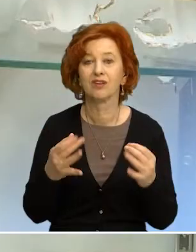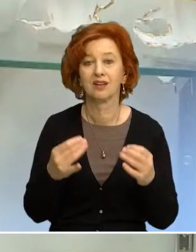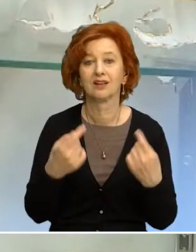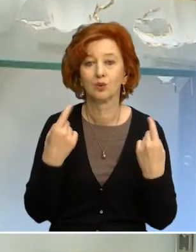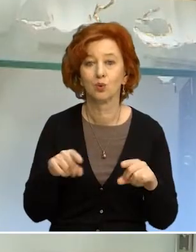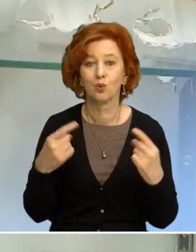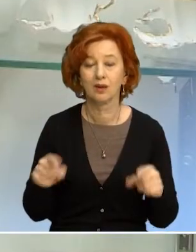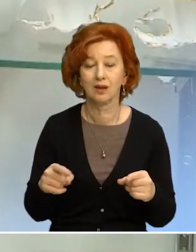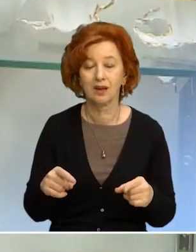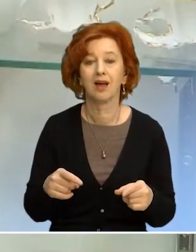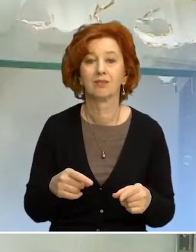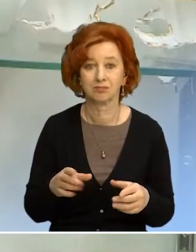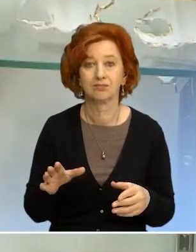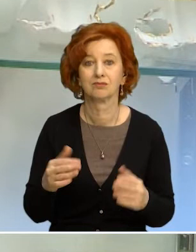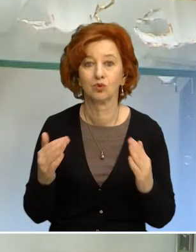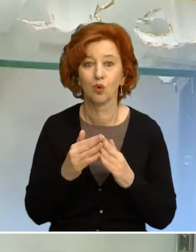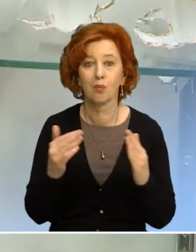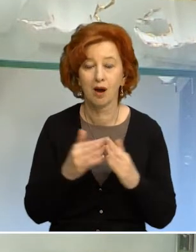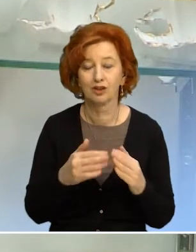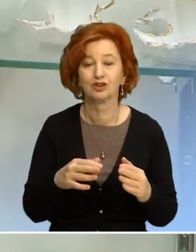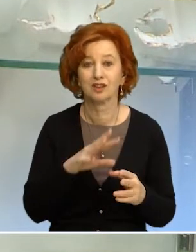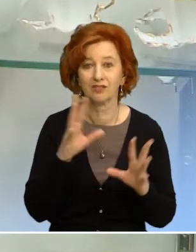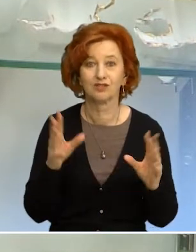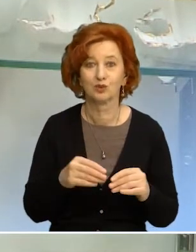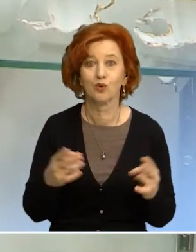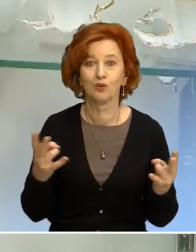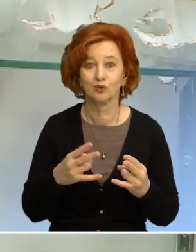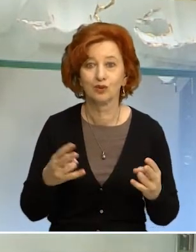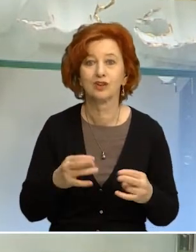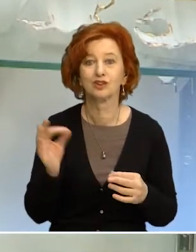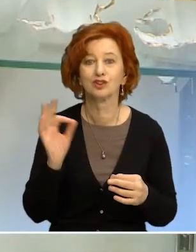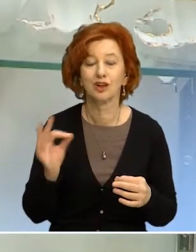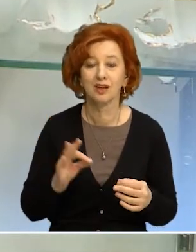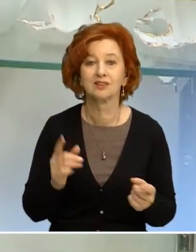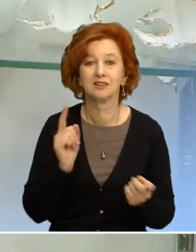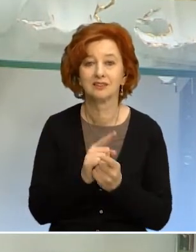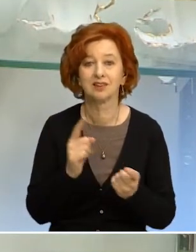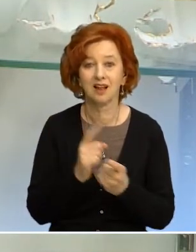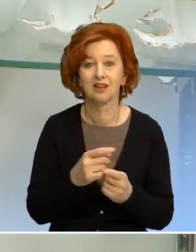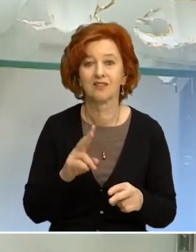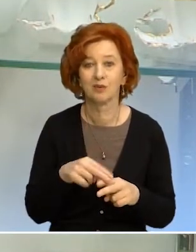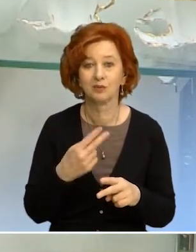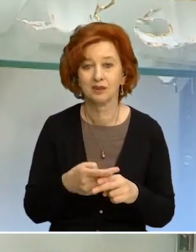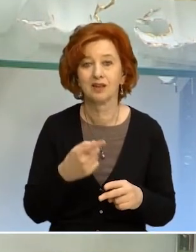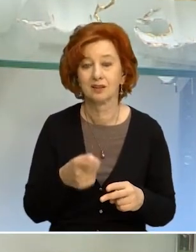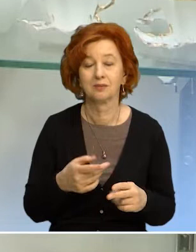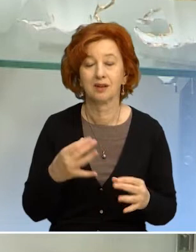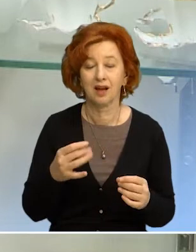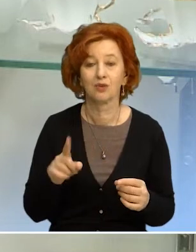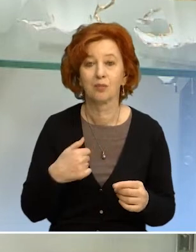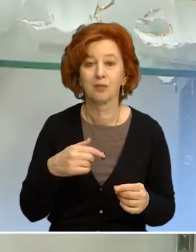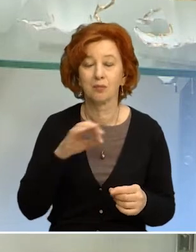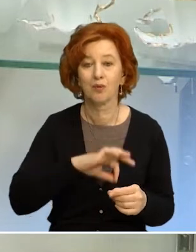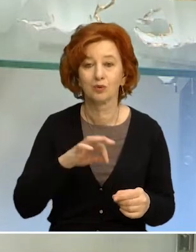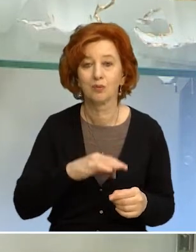предметы быта, не столь да, часто встречаемые в коллекциях, но, тем не менее, и эти предметы,